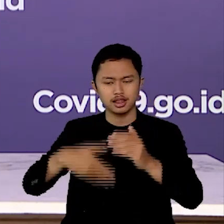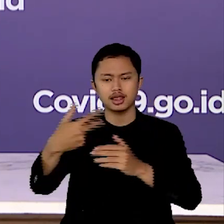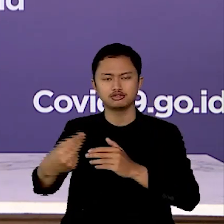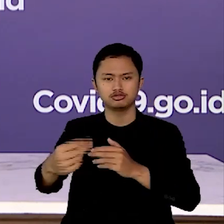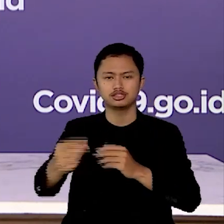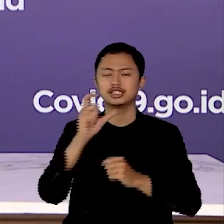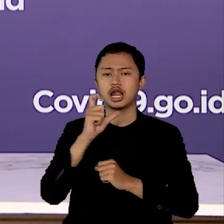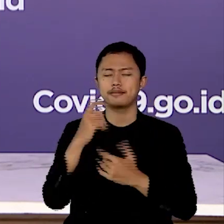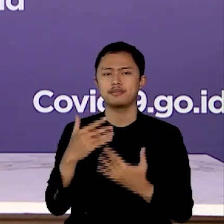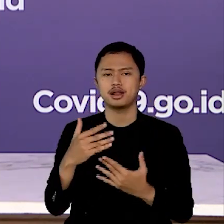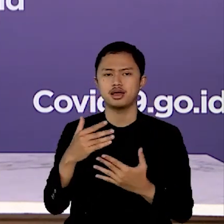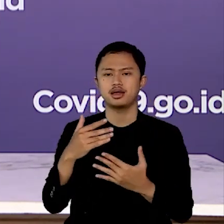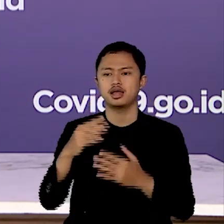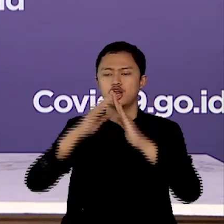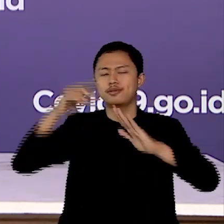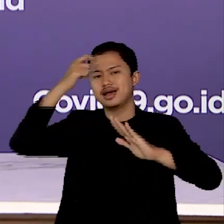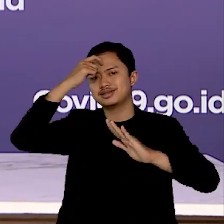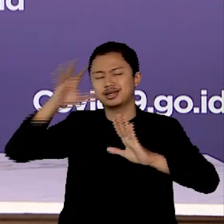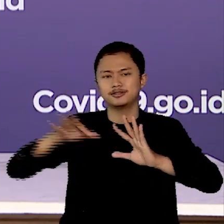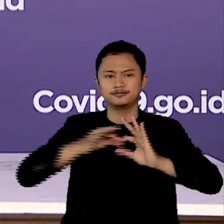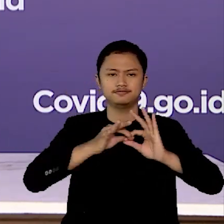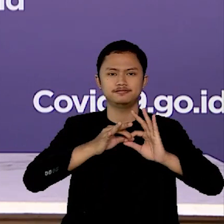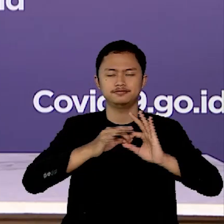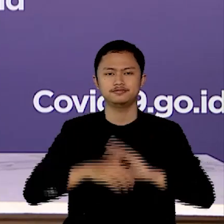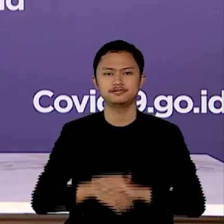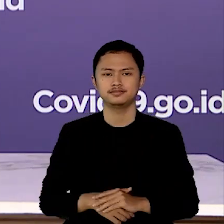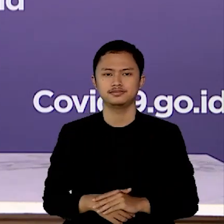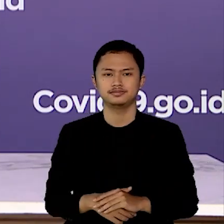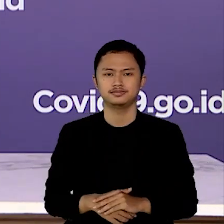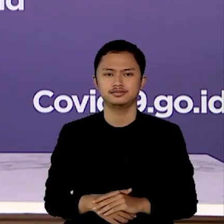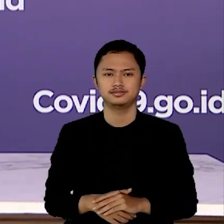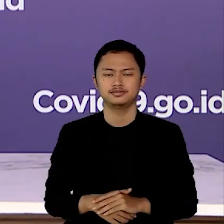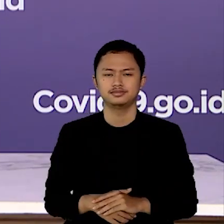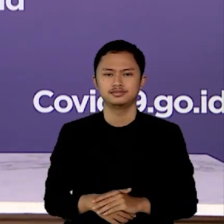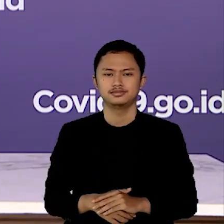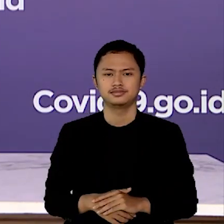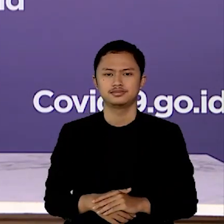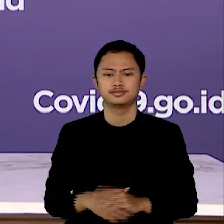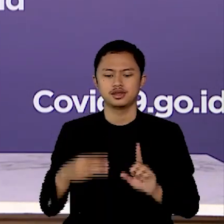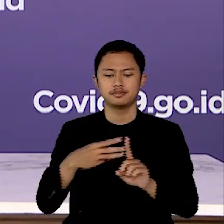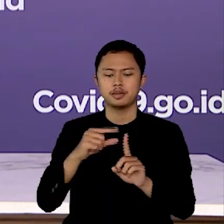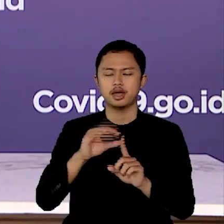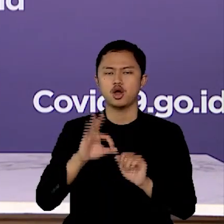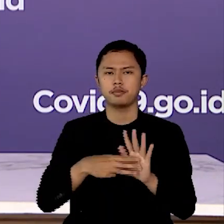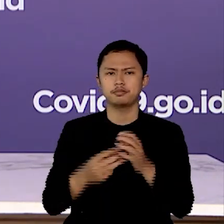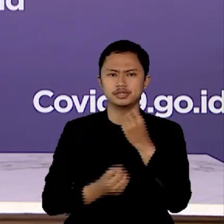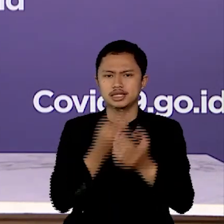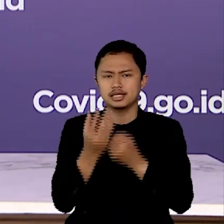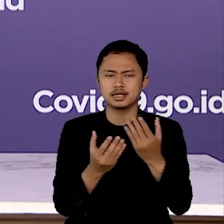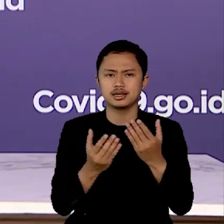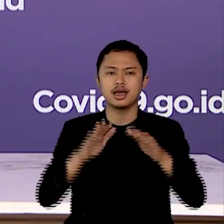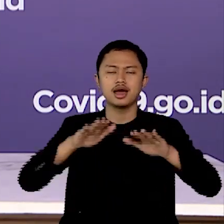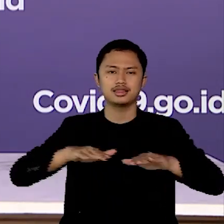dengan melibatkan beberapa rumah sakit sebagaimana yang disampaikan oleh Badan POM bahwa